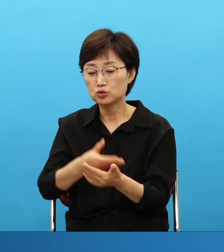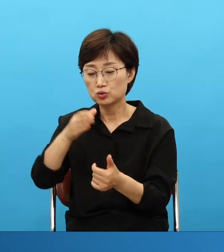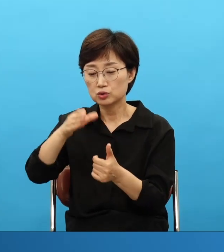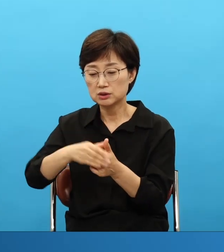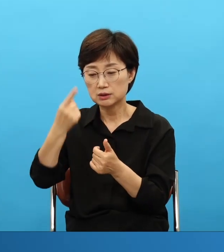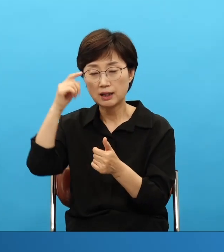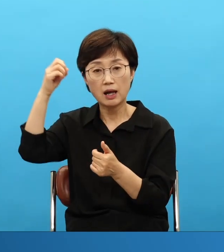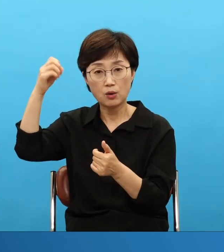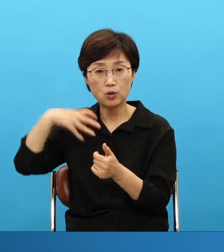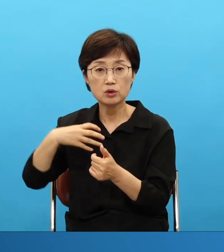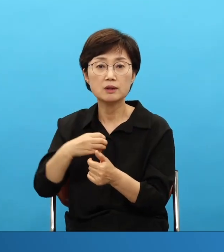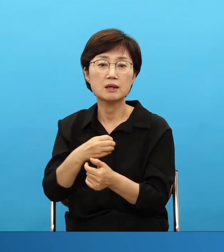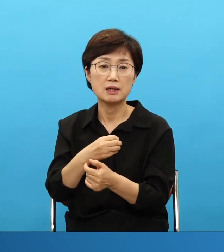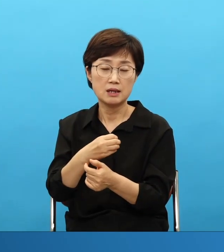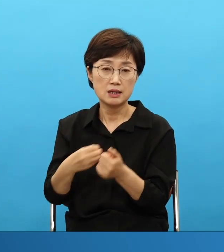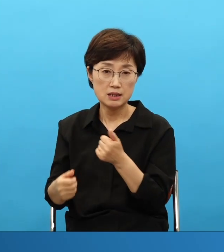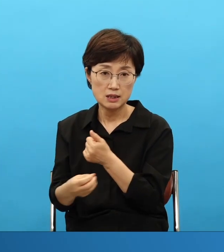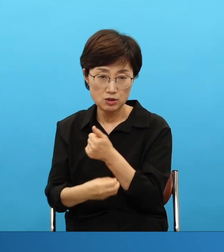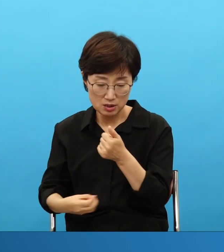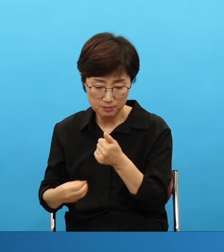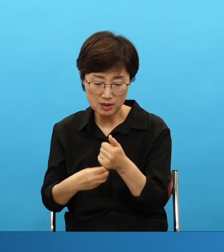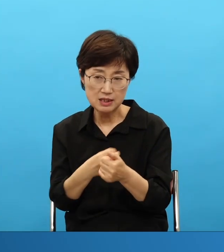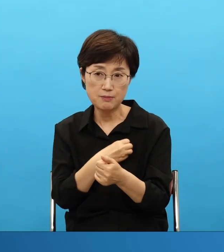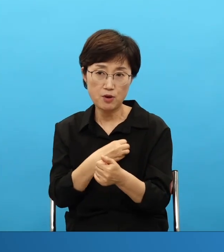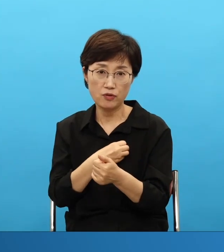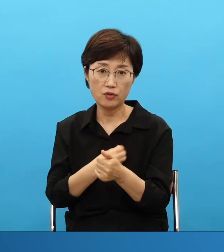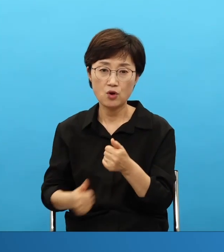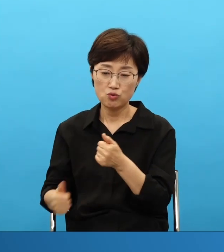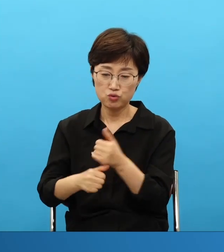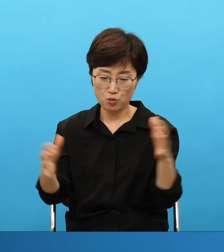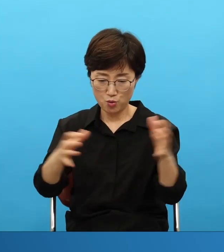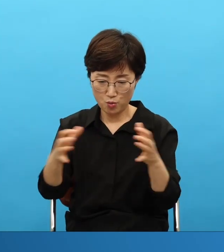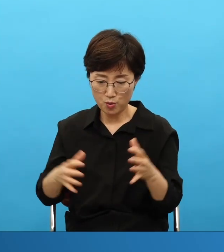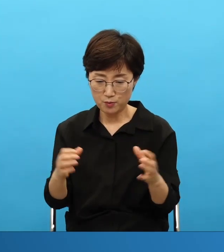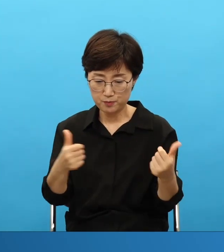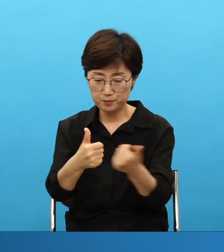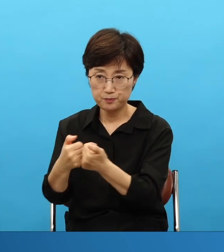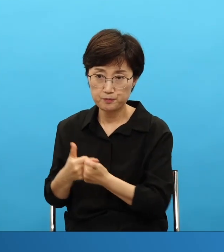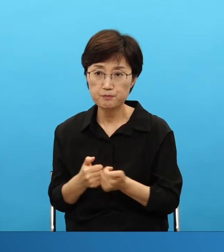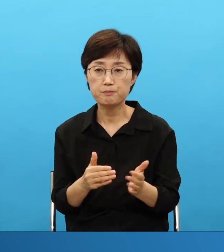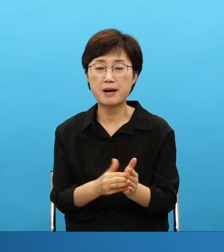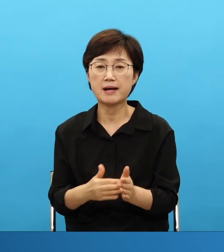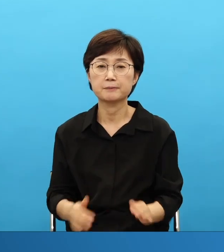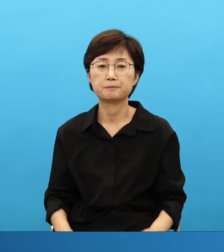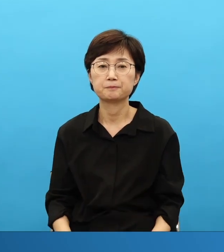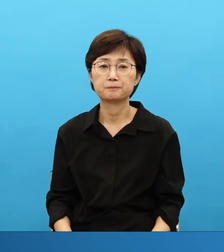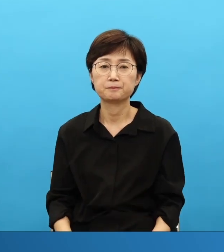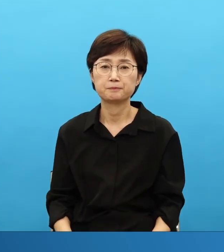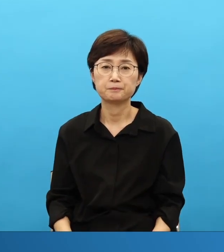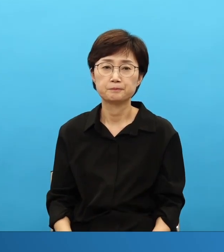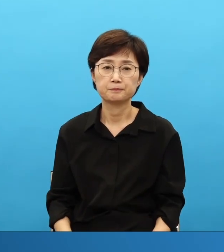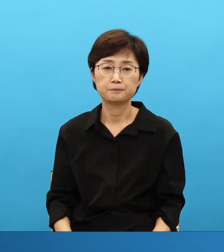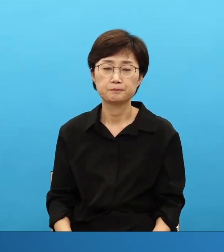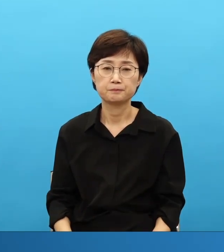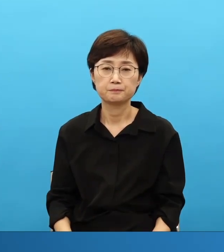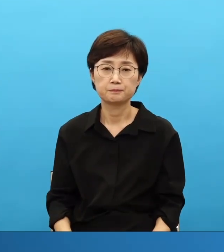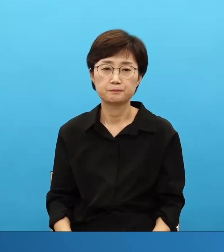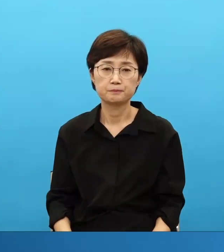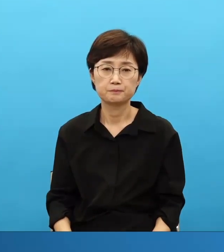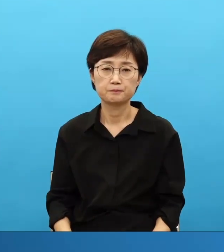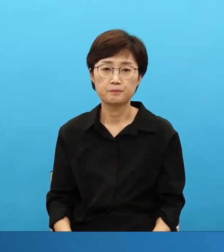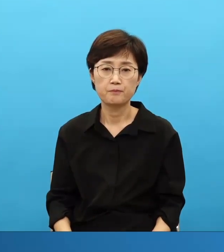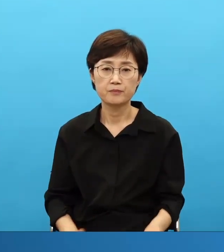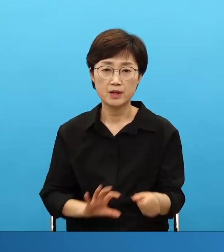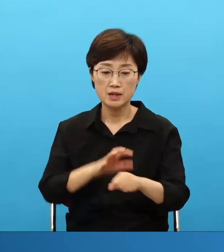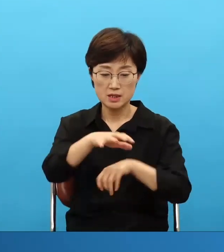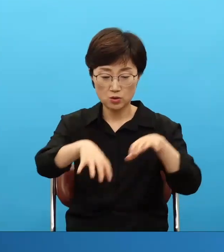산업선교회 임원 지역의은 렘런트 인재들과 면담하는 시간을 가졌습니다이 3나라 곳곳에